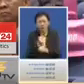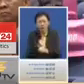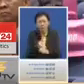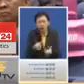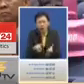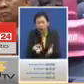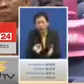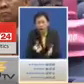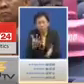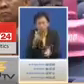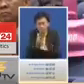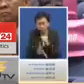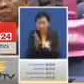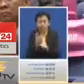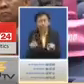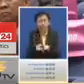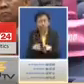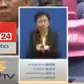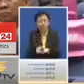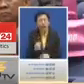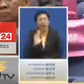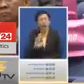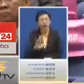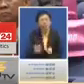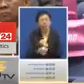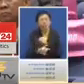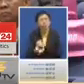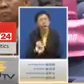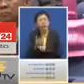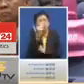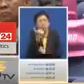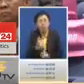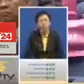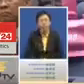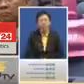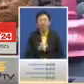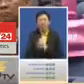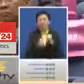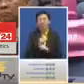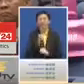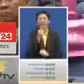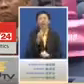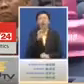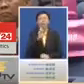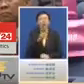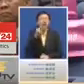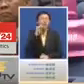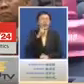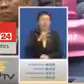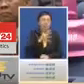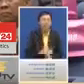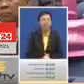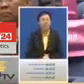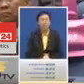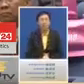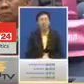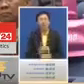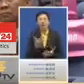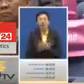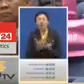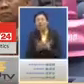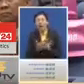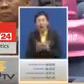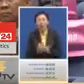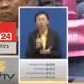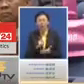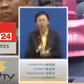หมือนกันท่านห้ามเขาทำนาปรังอ่ะปีแรกบอกไม่มีน้ำสักมาก็มันเป็นราคาไปป